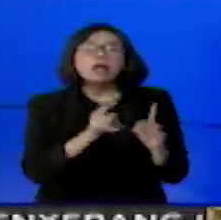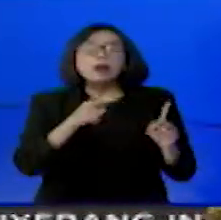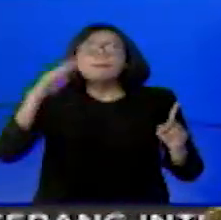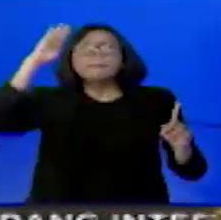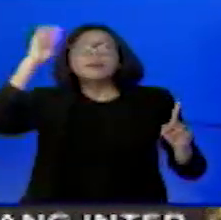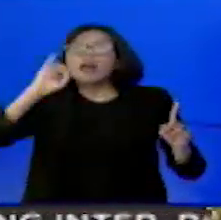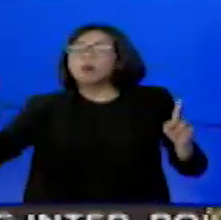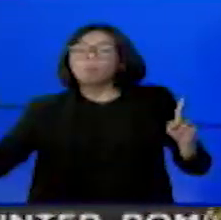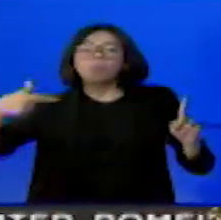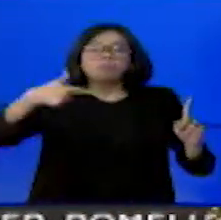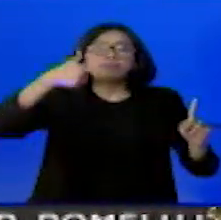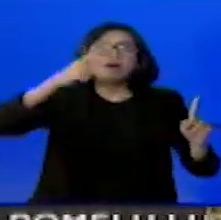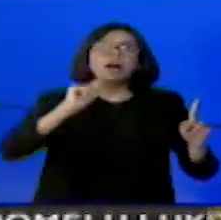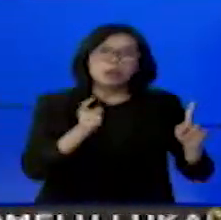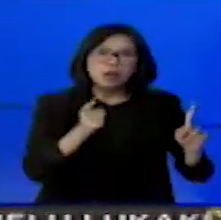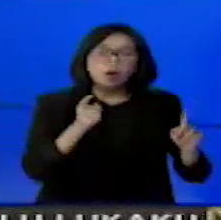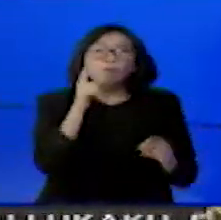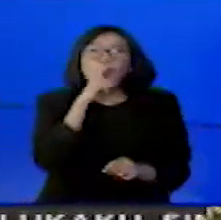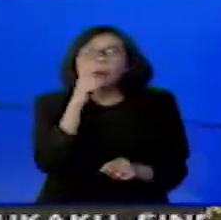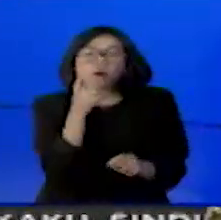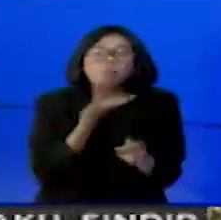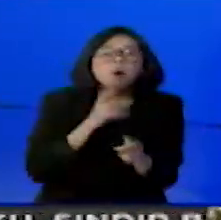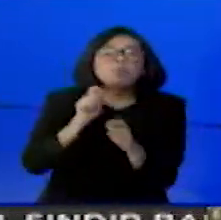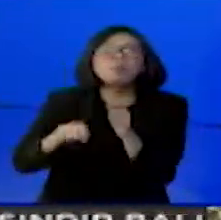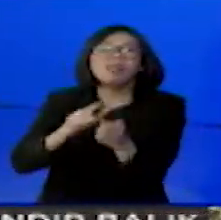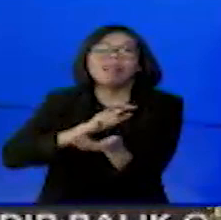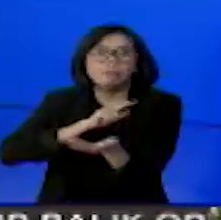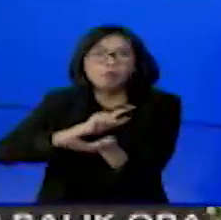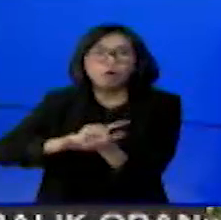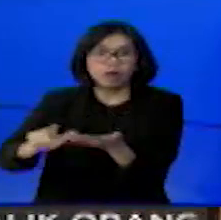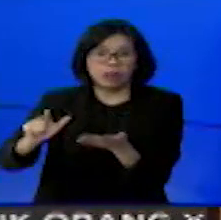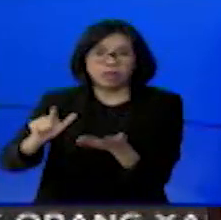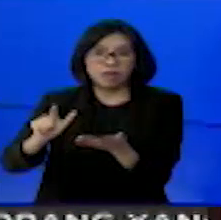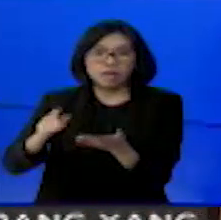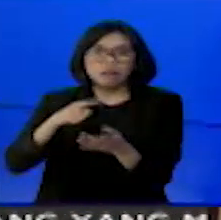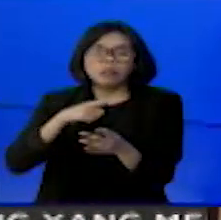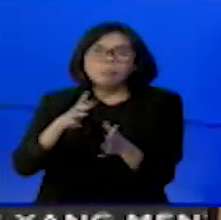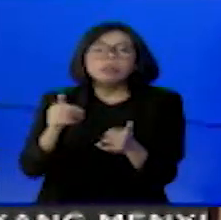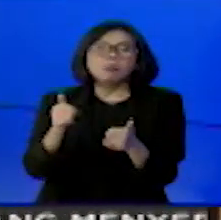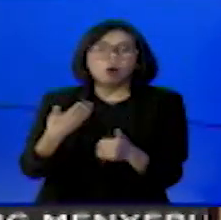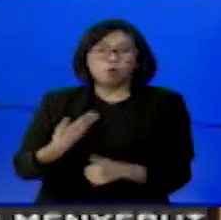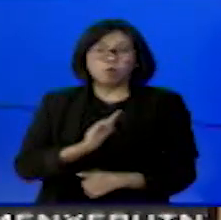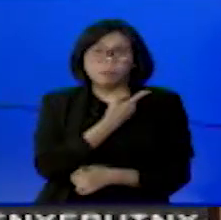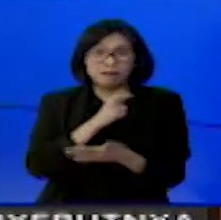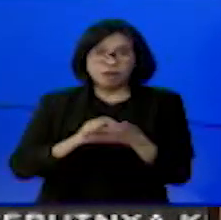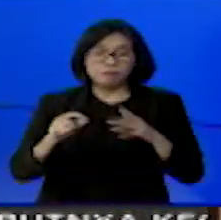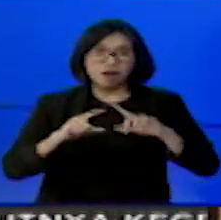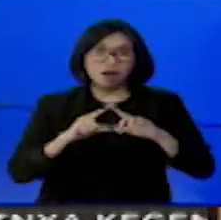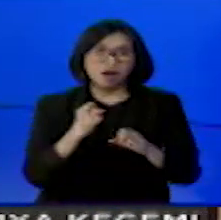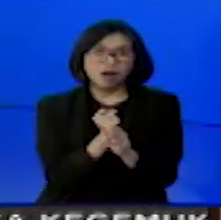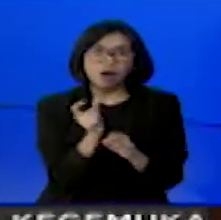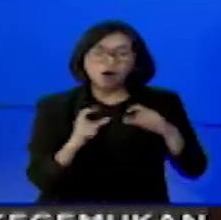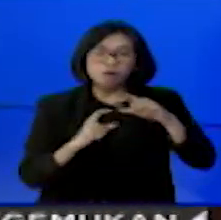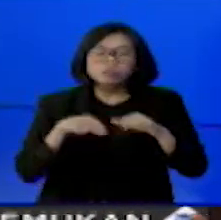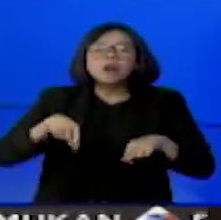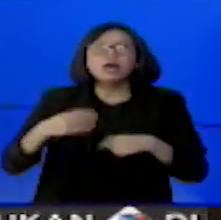seorang pria. Modus pelaku yakni berpura-pura membuat laporan pada petugas SPKT yang sedang piket. Korban Aibtu Agus Sumarsono hingga kini